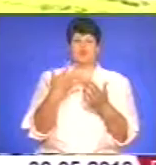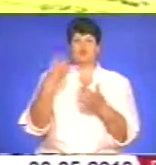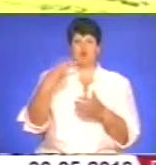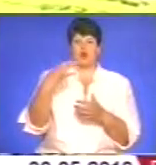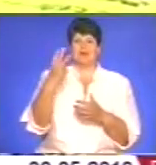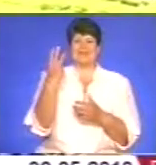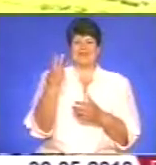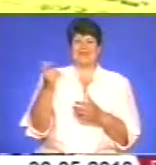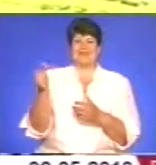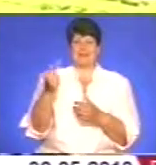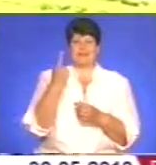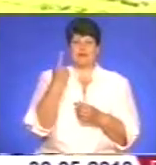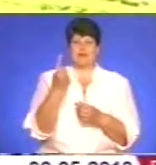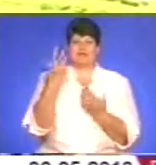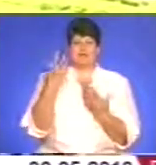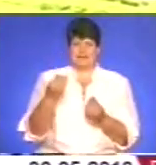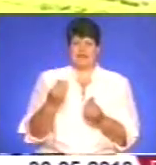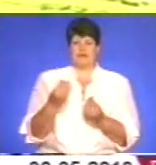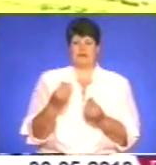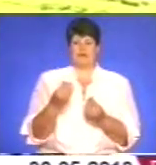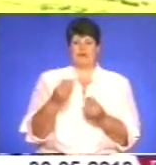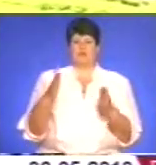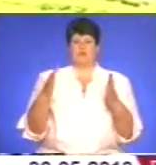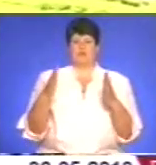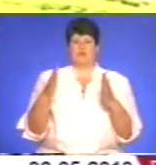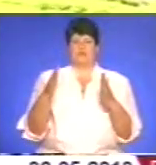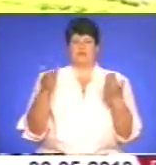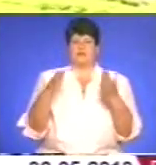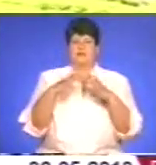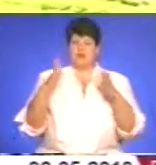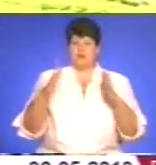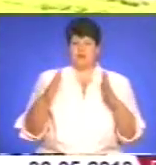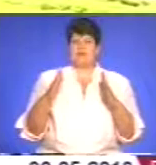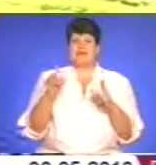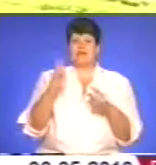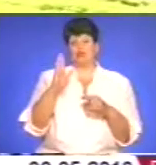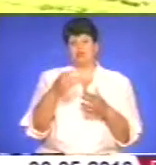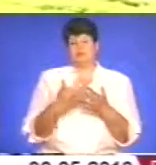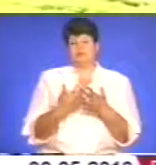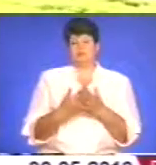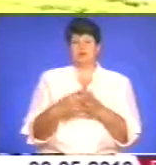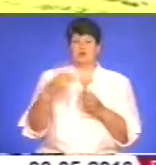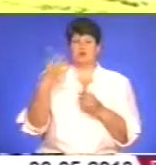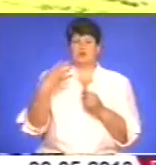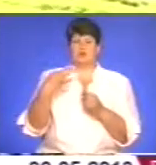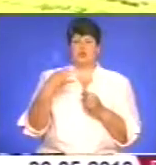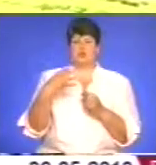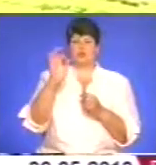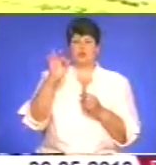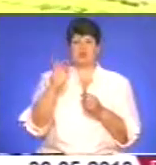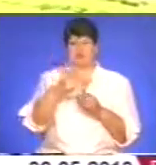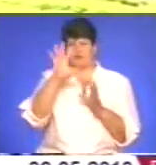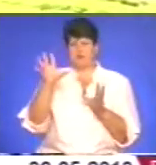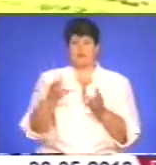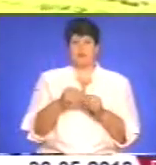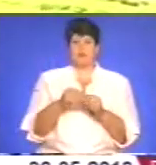43 гривні за один день перебування дитини в оздоровчому закладі. І буде фактично десь близько 40% від вартості усієї